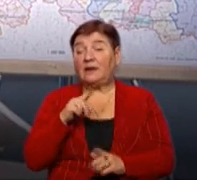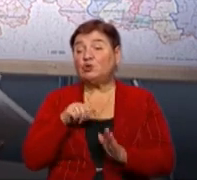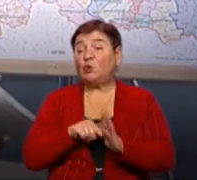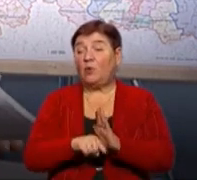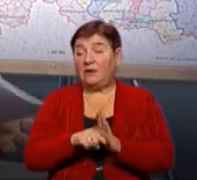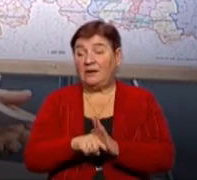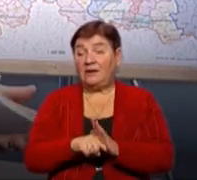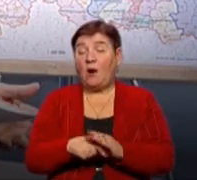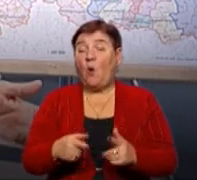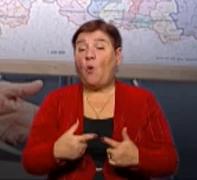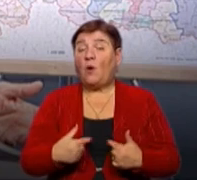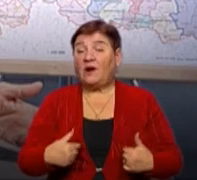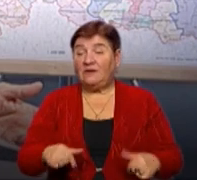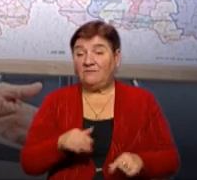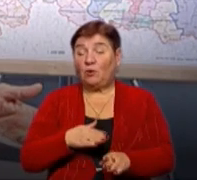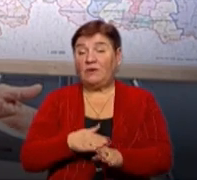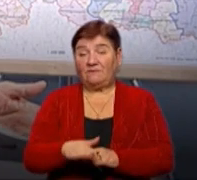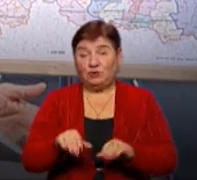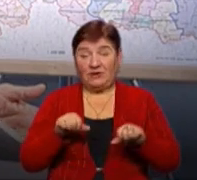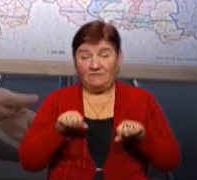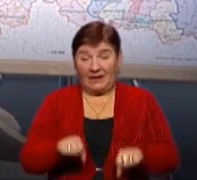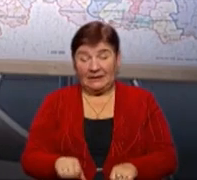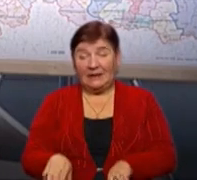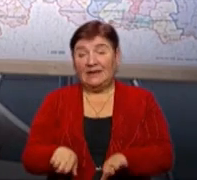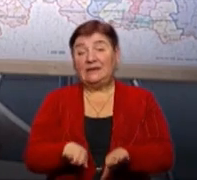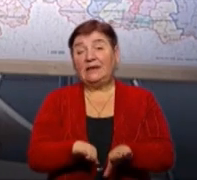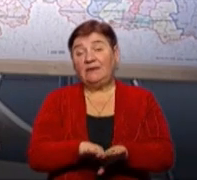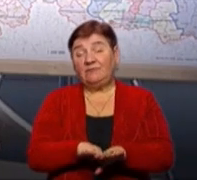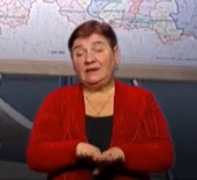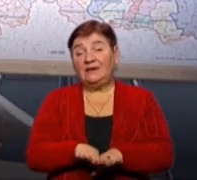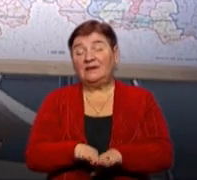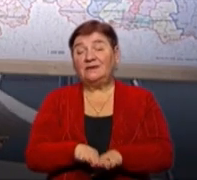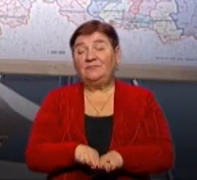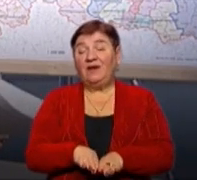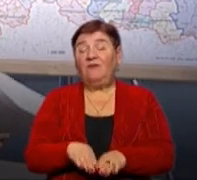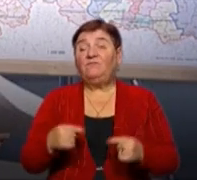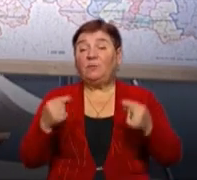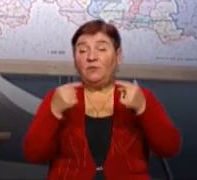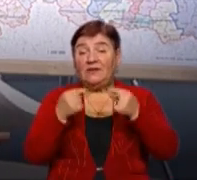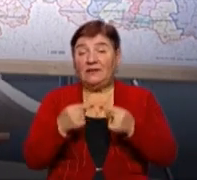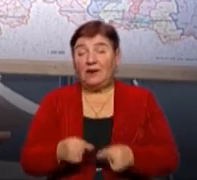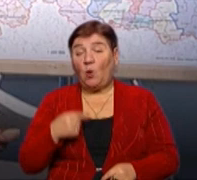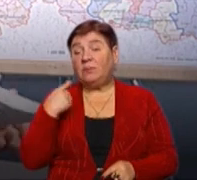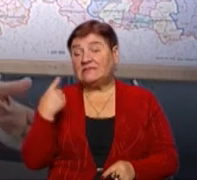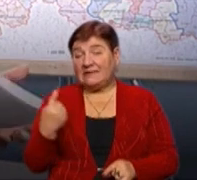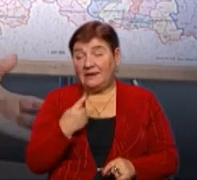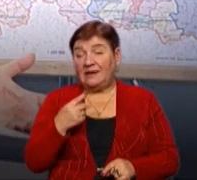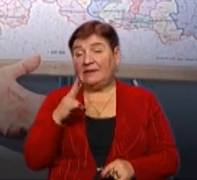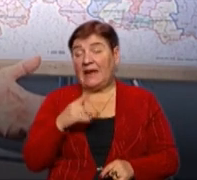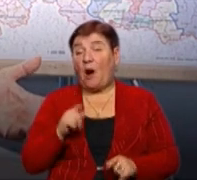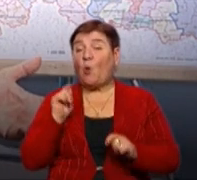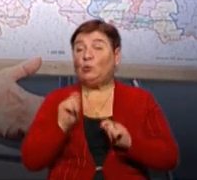ролі органів виконавчої влади на рівні районів і на рівні, відповідно, областей